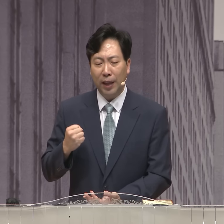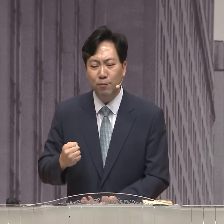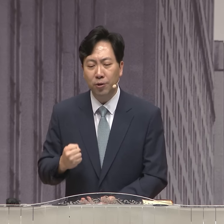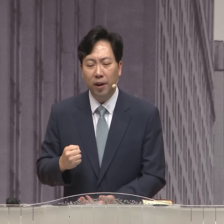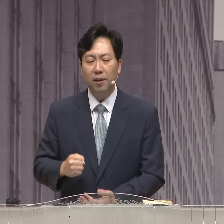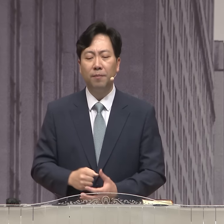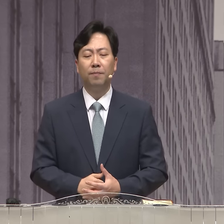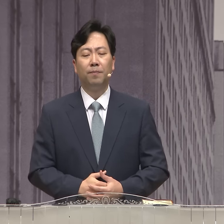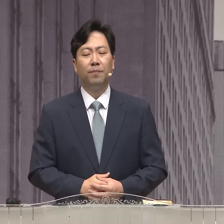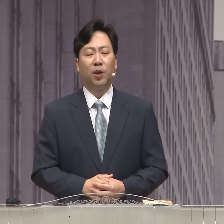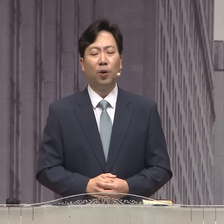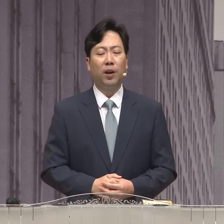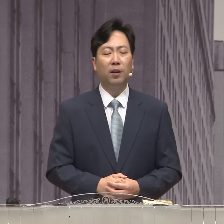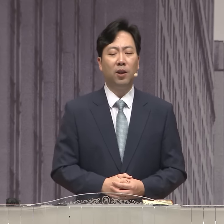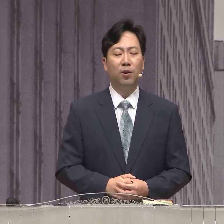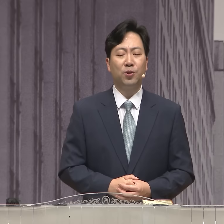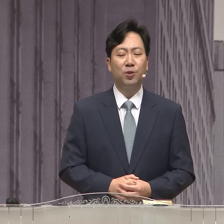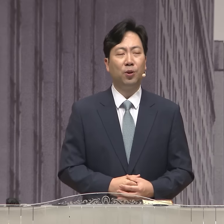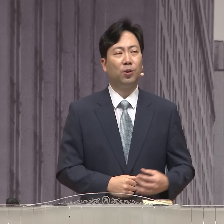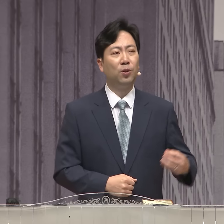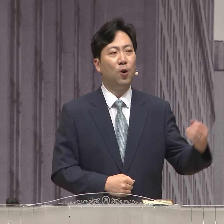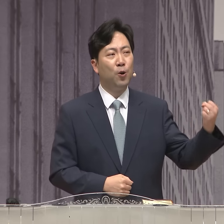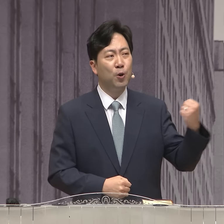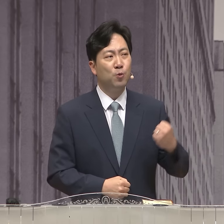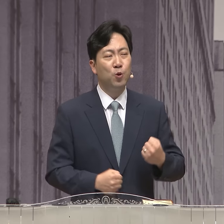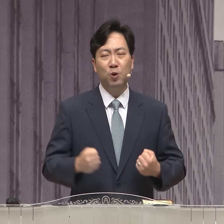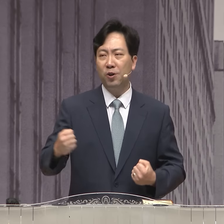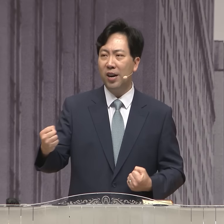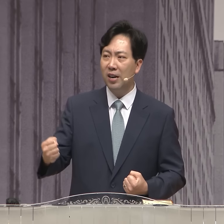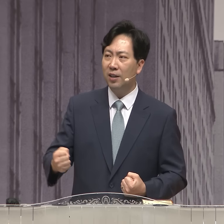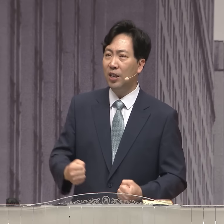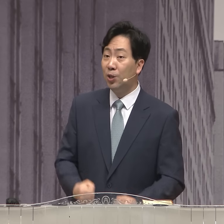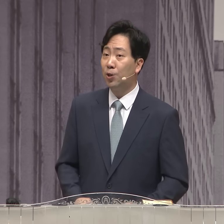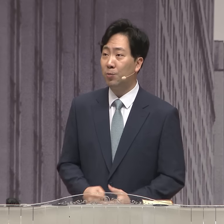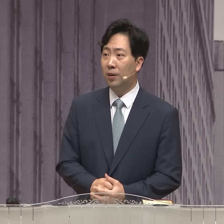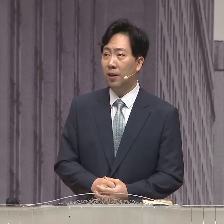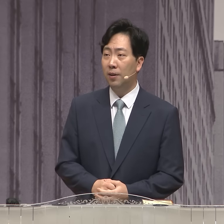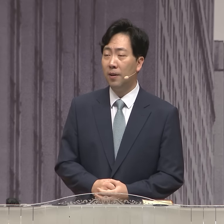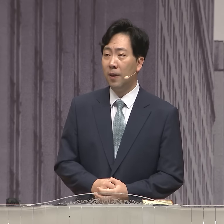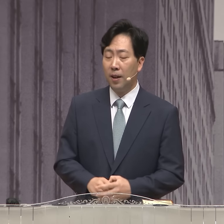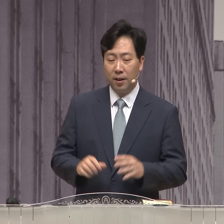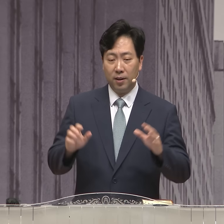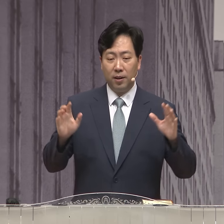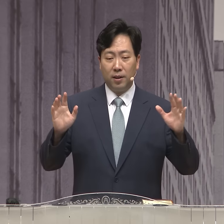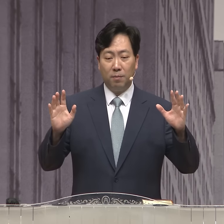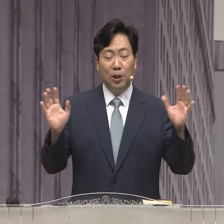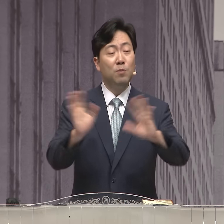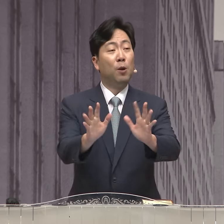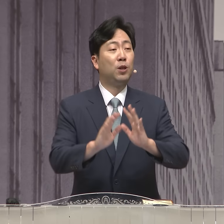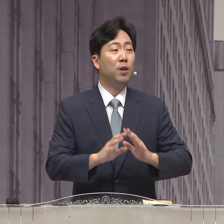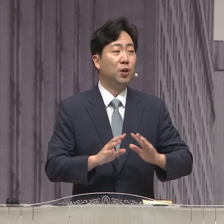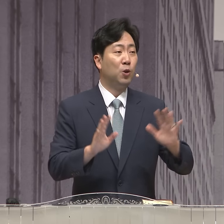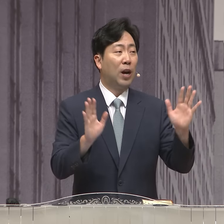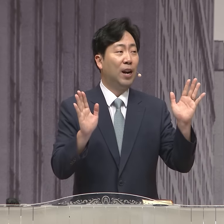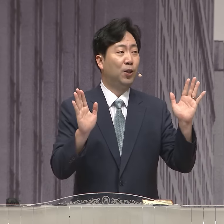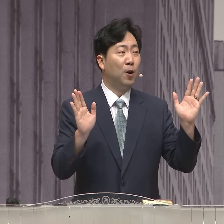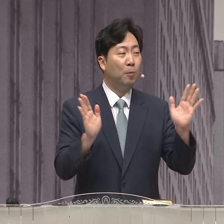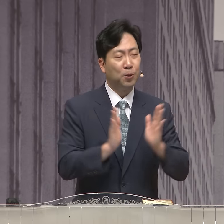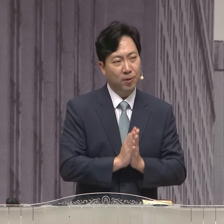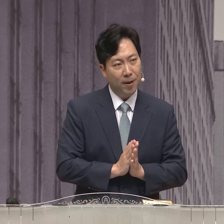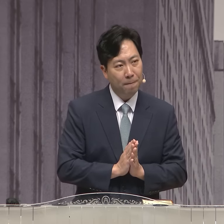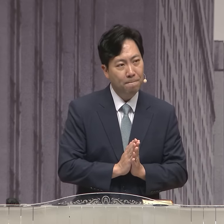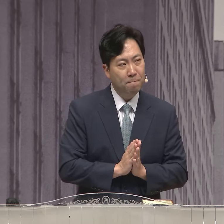말씀 때문에 겪게 되어지는 어떤 어려움과 환난이 있으십니까? 믿음이 없으면 이런